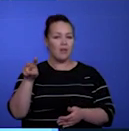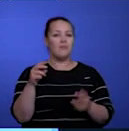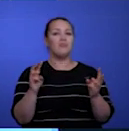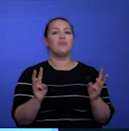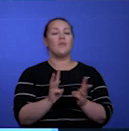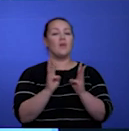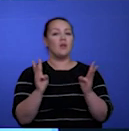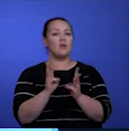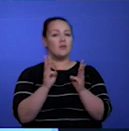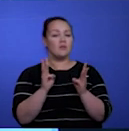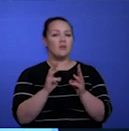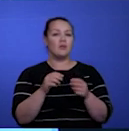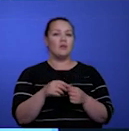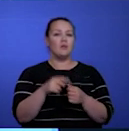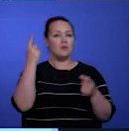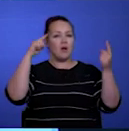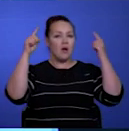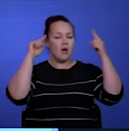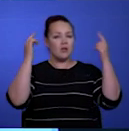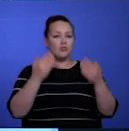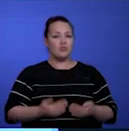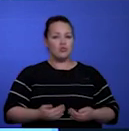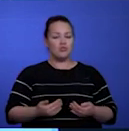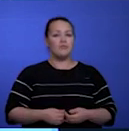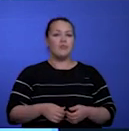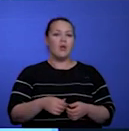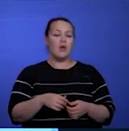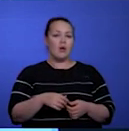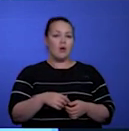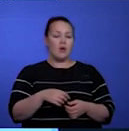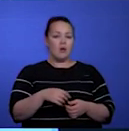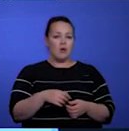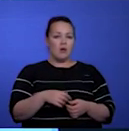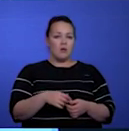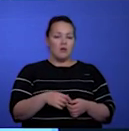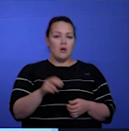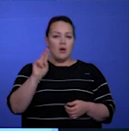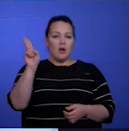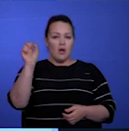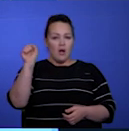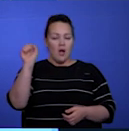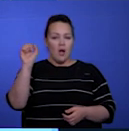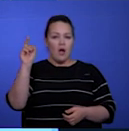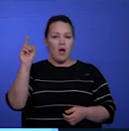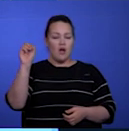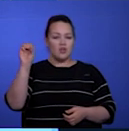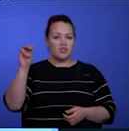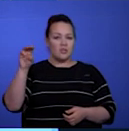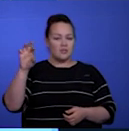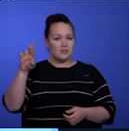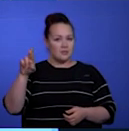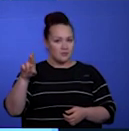загадочным живым существом казался проверочное слово кажется пишу безударный гласный а и